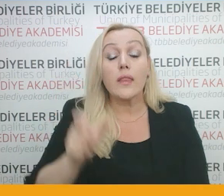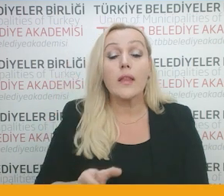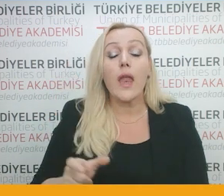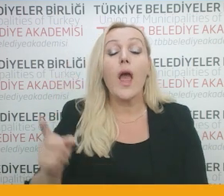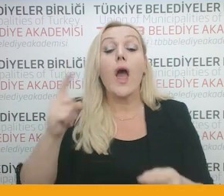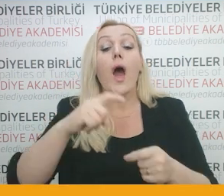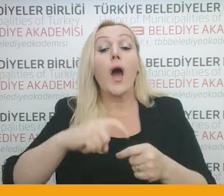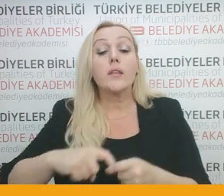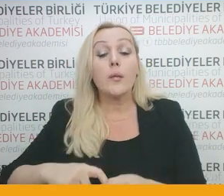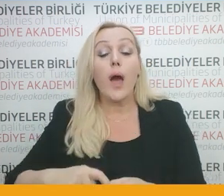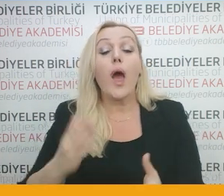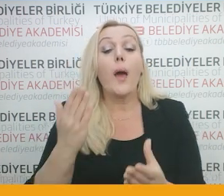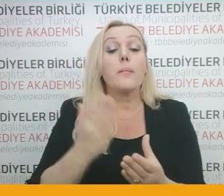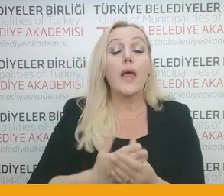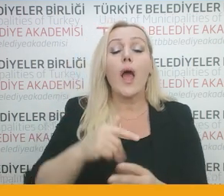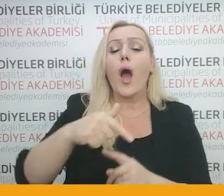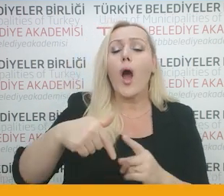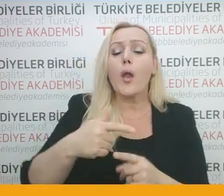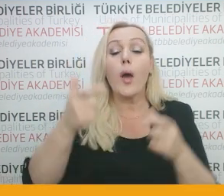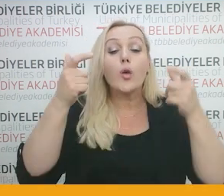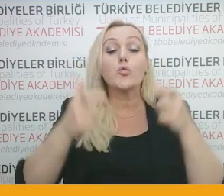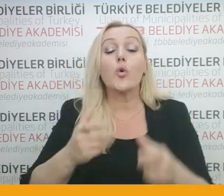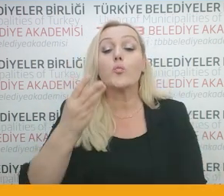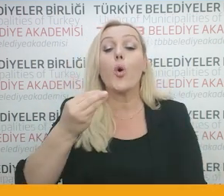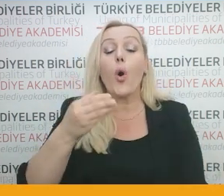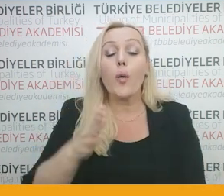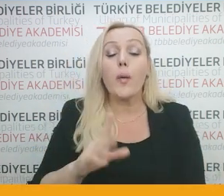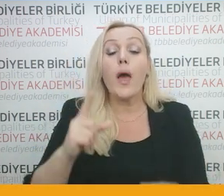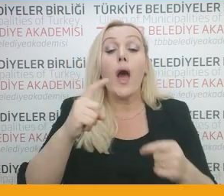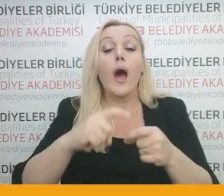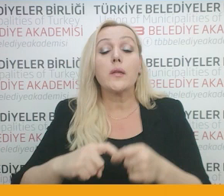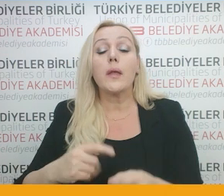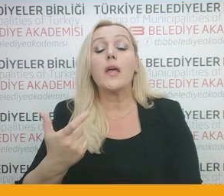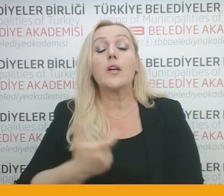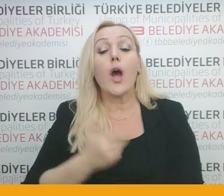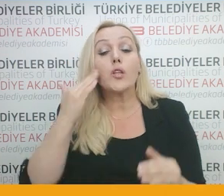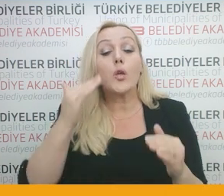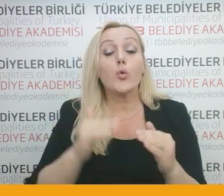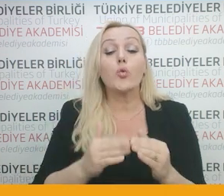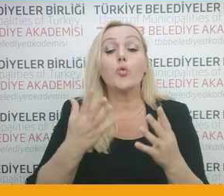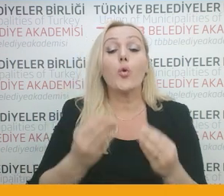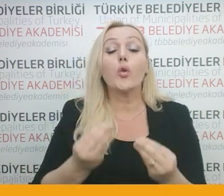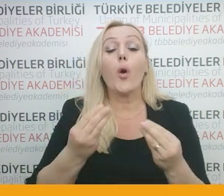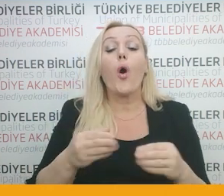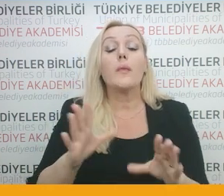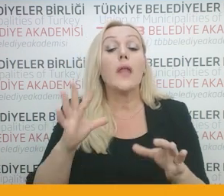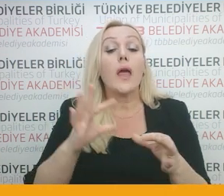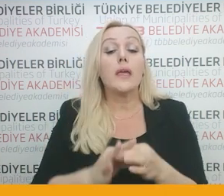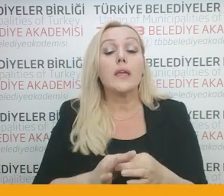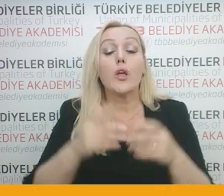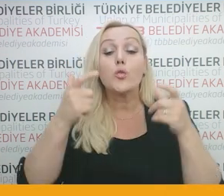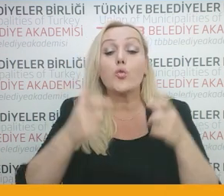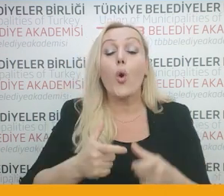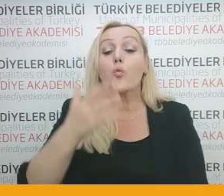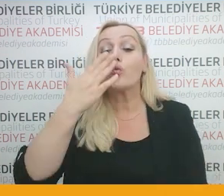onay belgesini arama sorumluluğu bulunmayıp söz konusu atamanın mevzuata uygun olup olmadığını kontrol etme yükümlülüğü bulunmamaktadır. Yani harcama yetkilileri ve